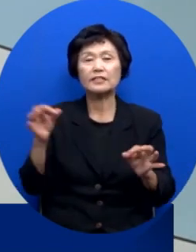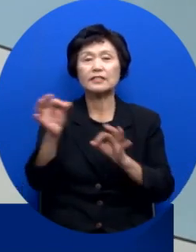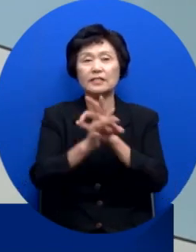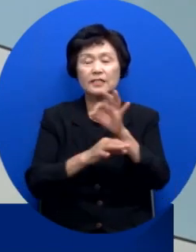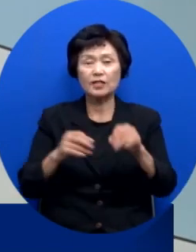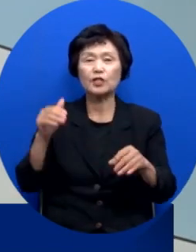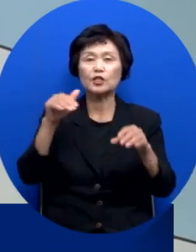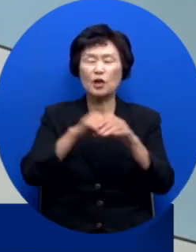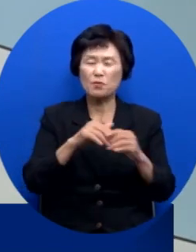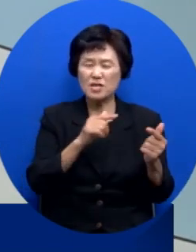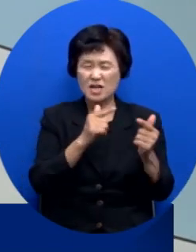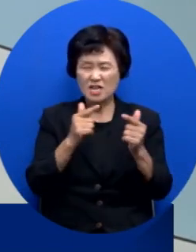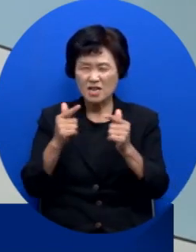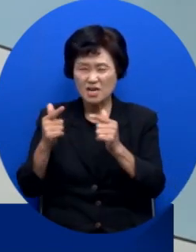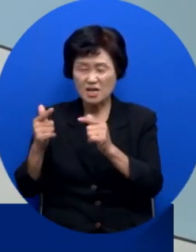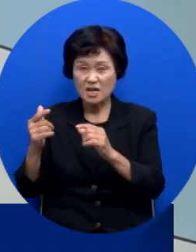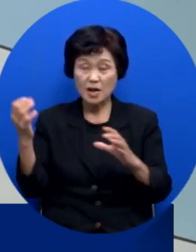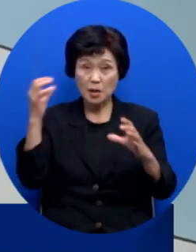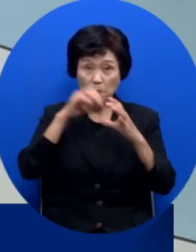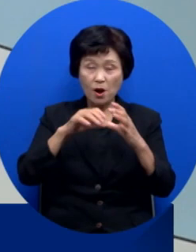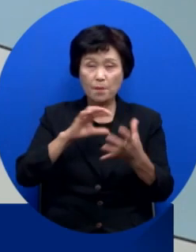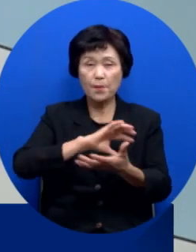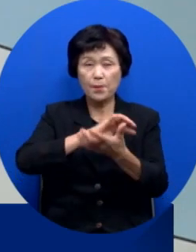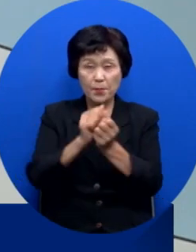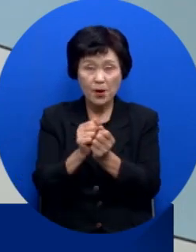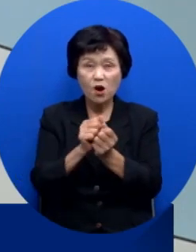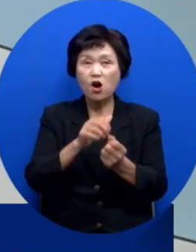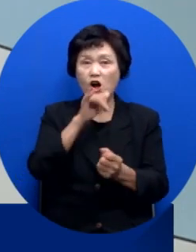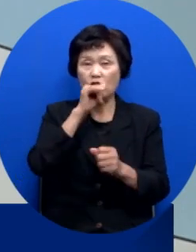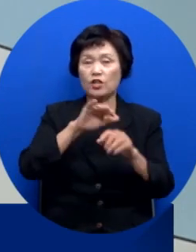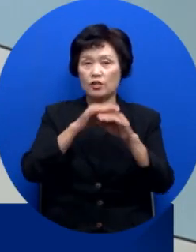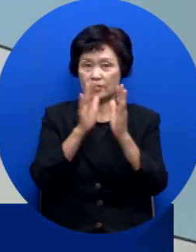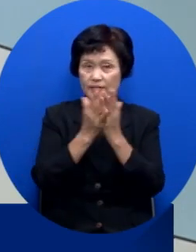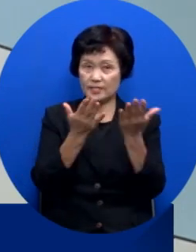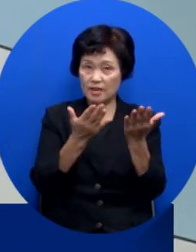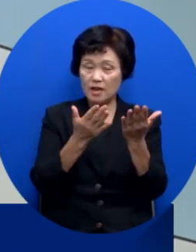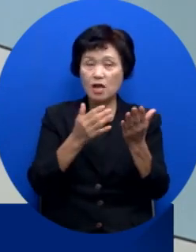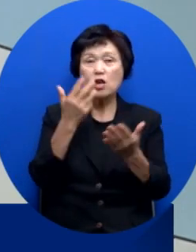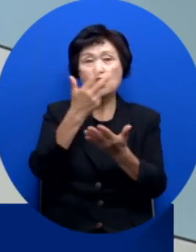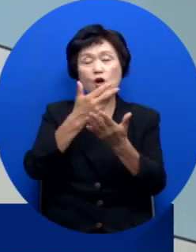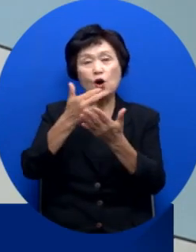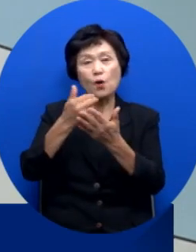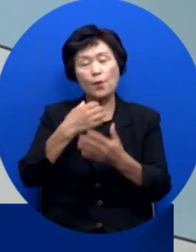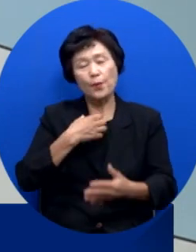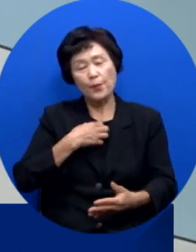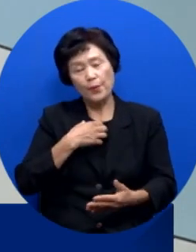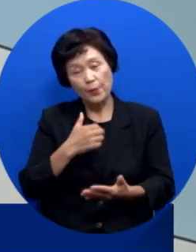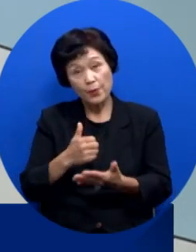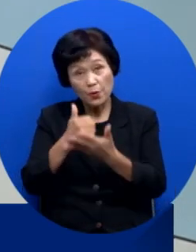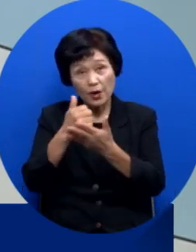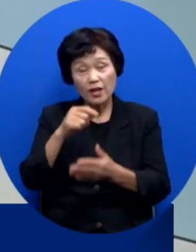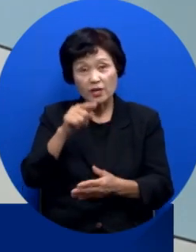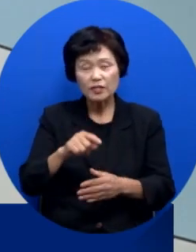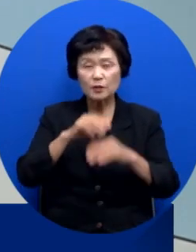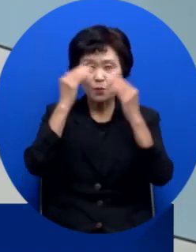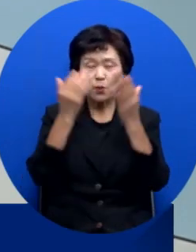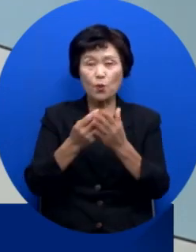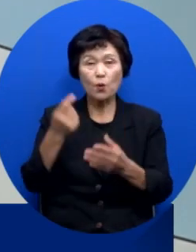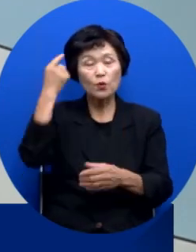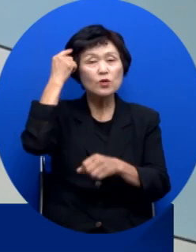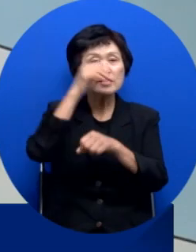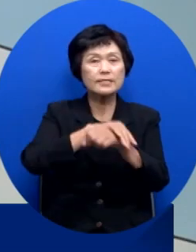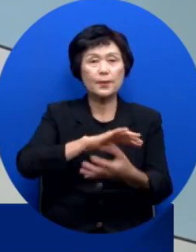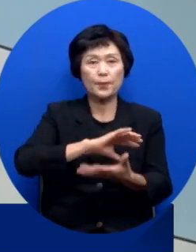분야의 지적인 결정체이기 때문에 그리고 여호와를 경외하는 것에서 모든 지혜와 명철이 시작되기 때문에 이제는